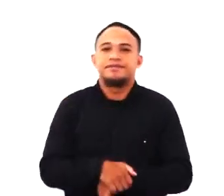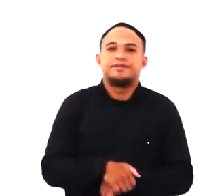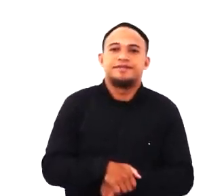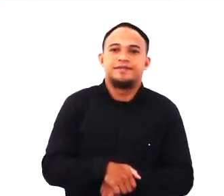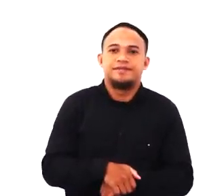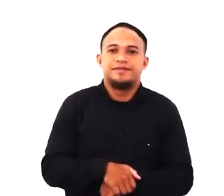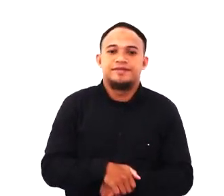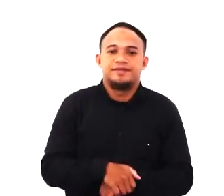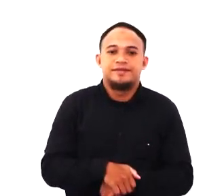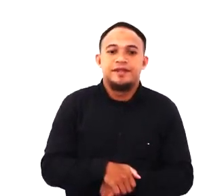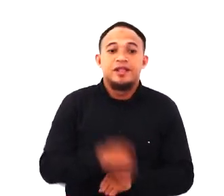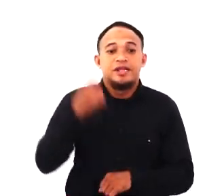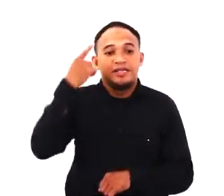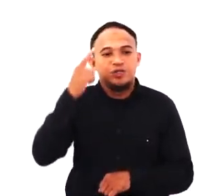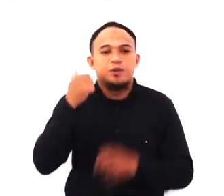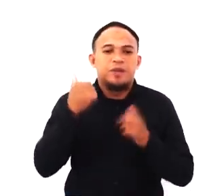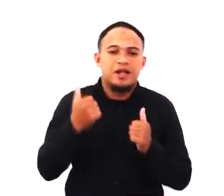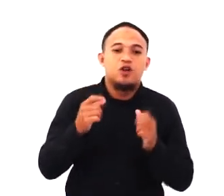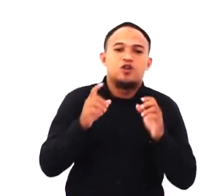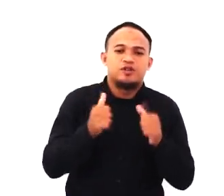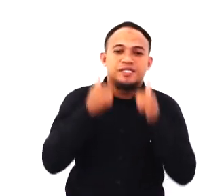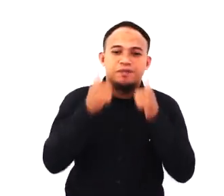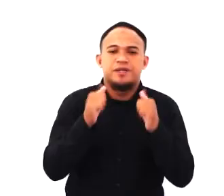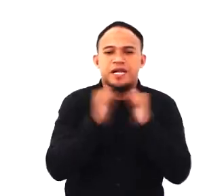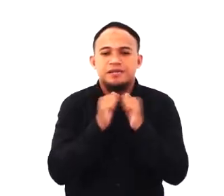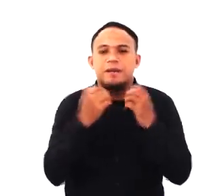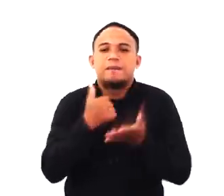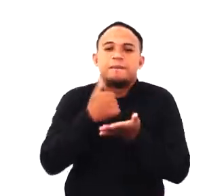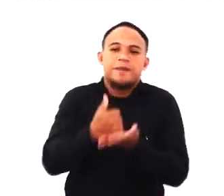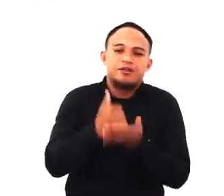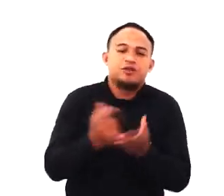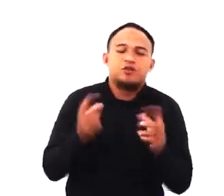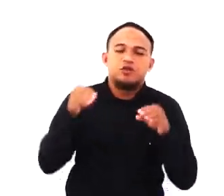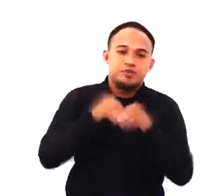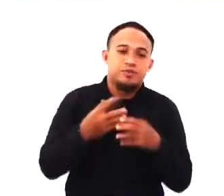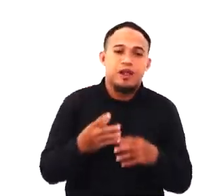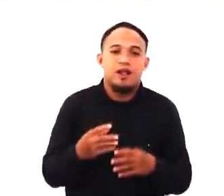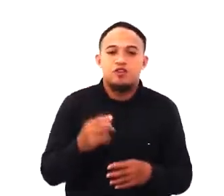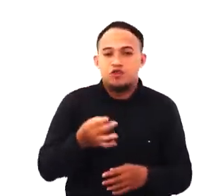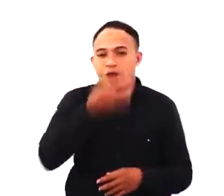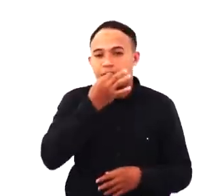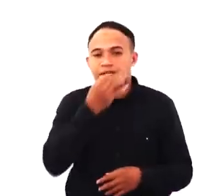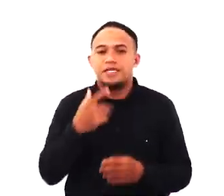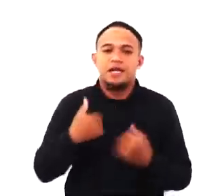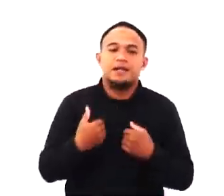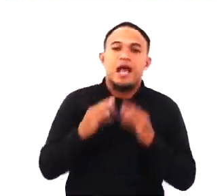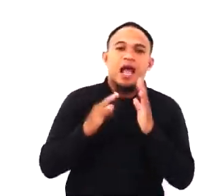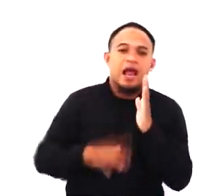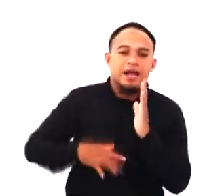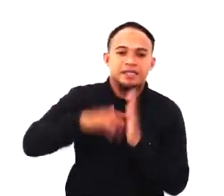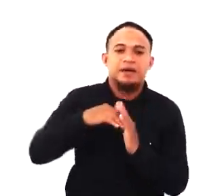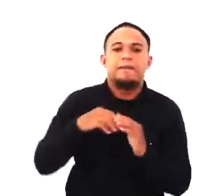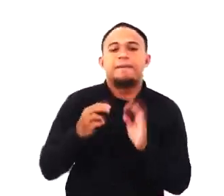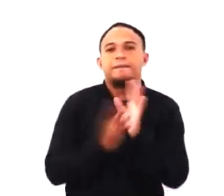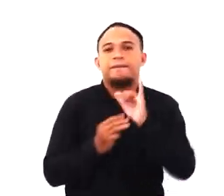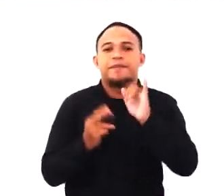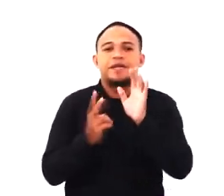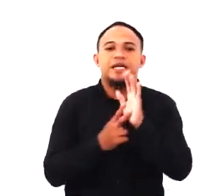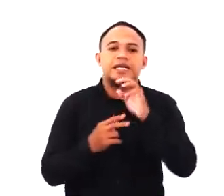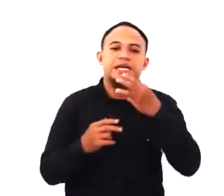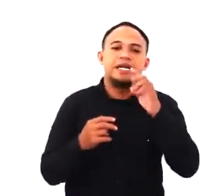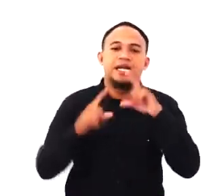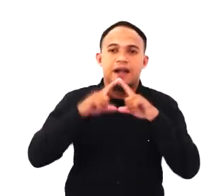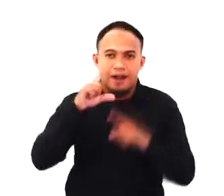makanan anak, makanan siap saji, serta lauk pauk siap saji. Ada juga bantuan terpal gulung, vitamin,